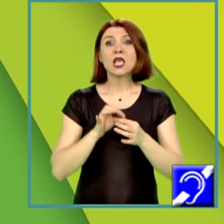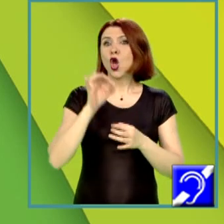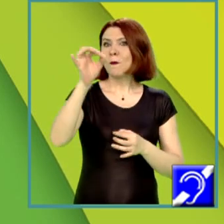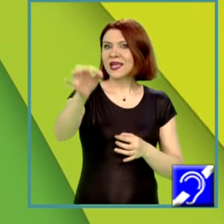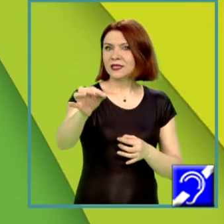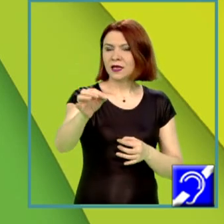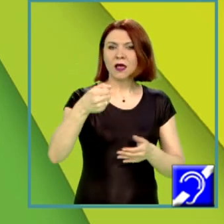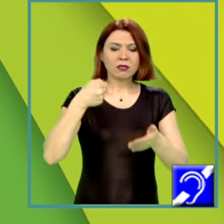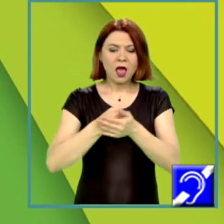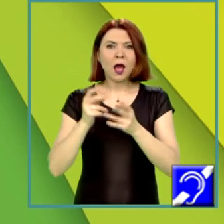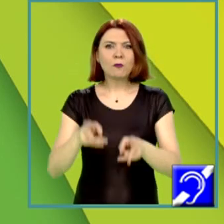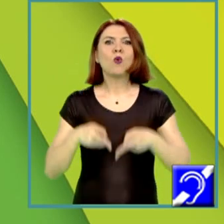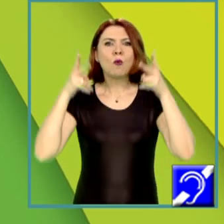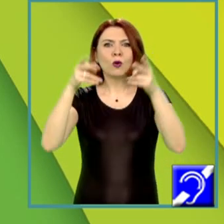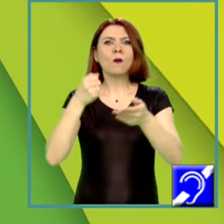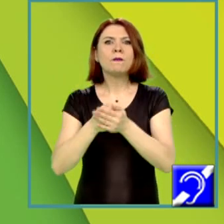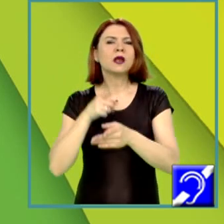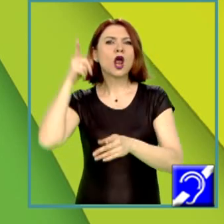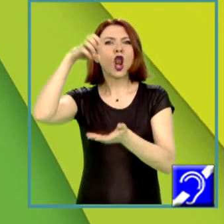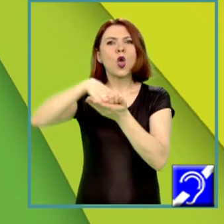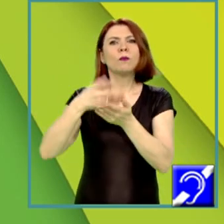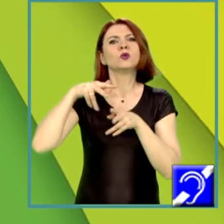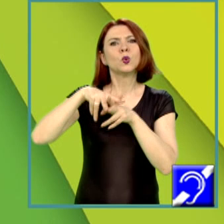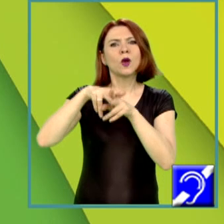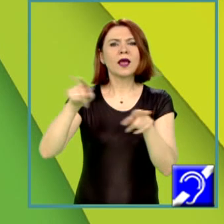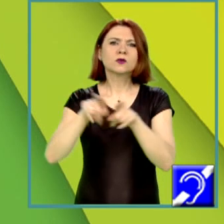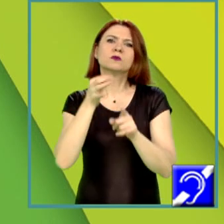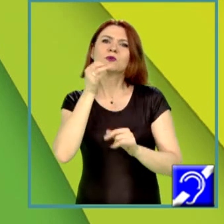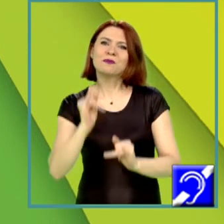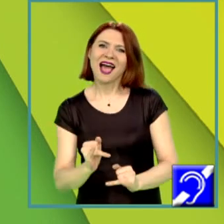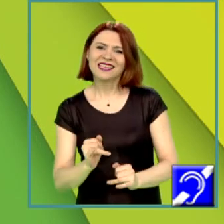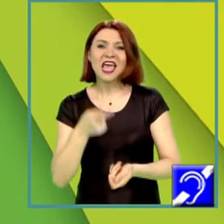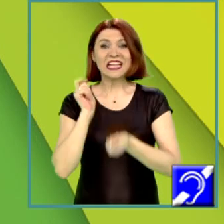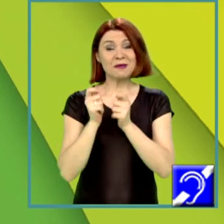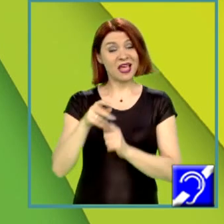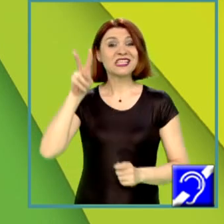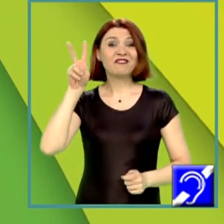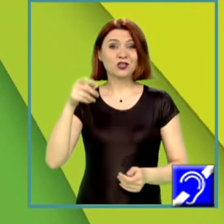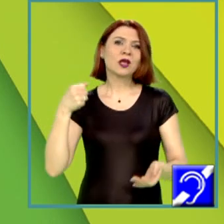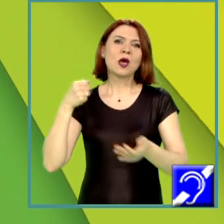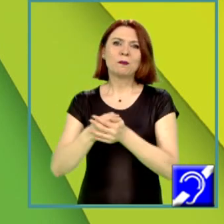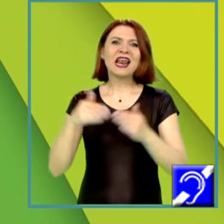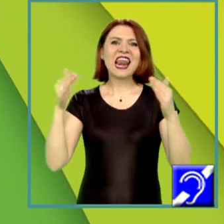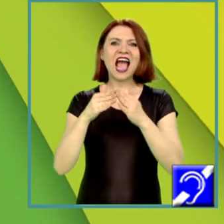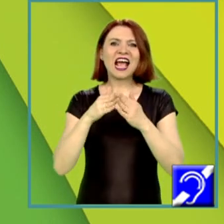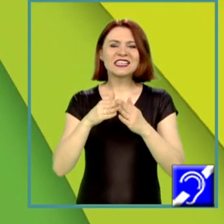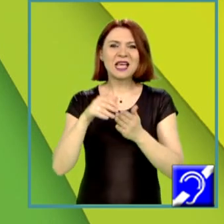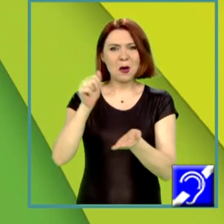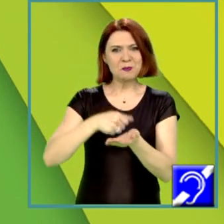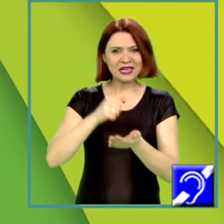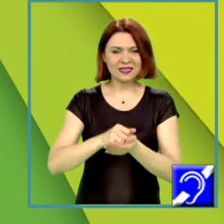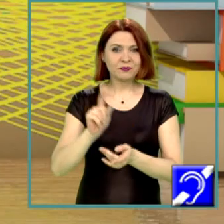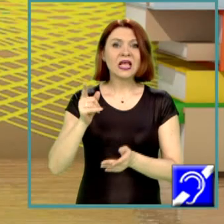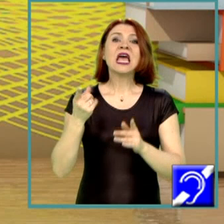de la Capul podului până la hipodrom au Cum se spune azi din Piața Victoriei la Casa Scânteii în